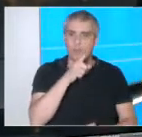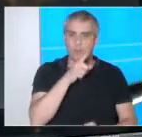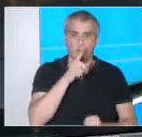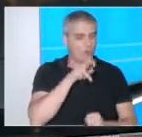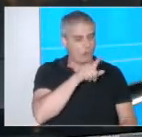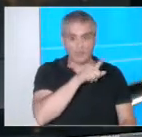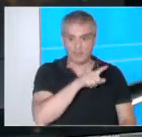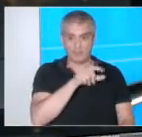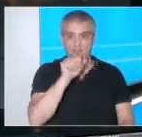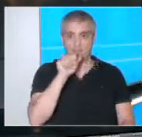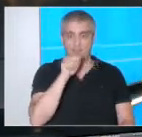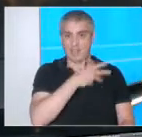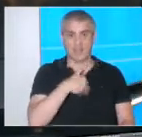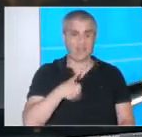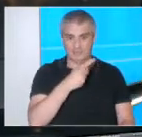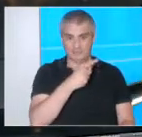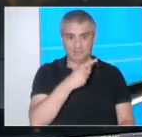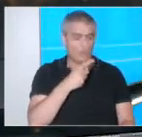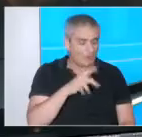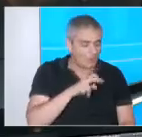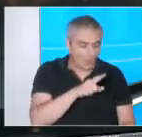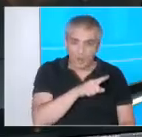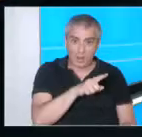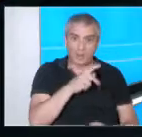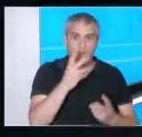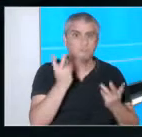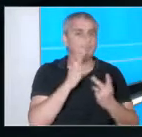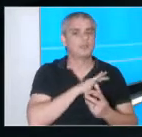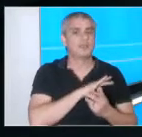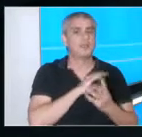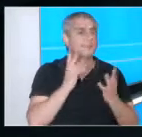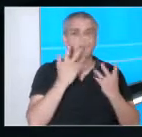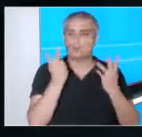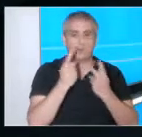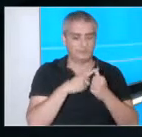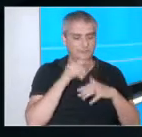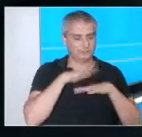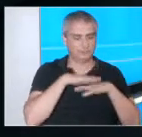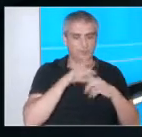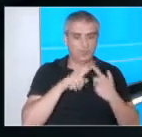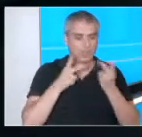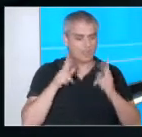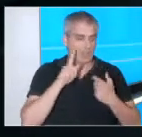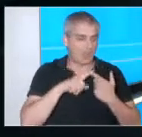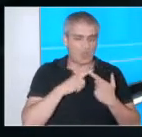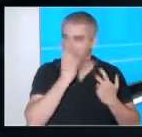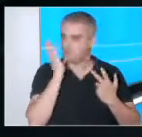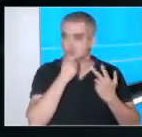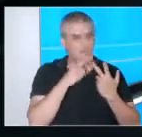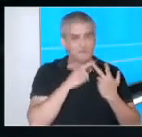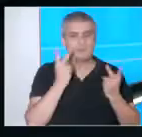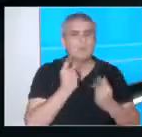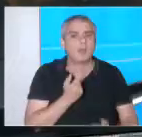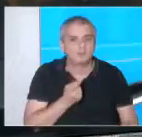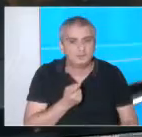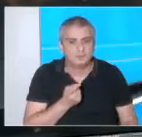והוא הולך אליעזר ברוחו של המשלח אברהם, והולך לאפיין את הקלה. מה הוא מחפש? כישרון, יכולות, יופי. מה הוא